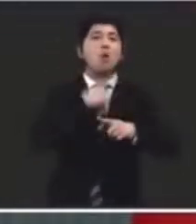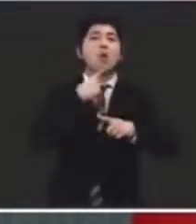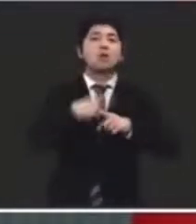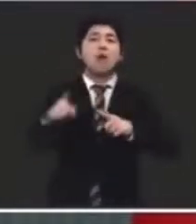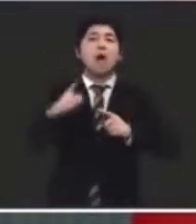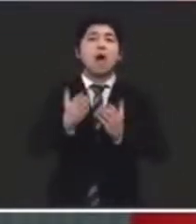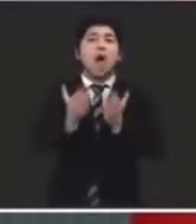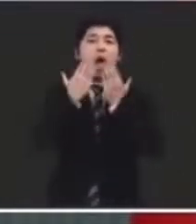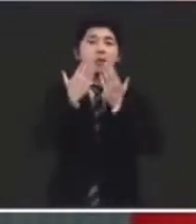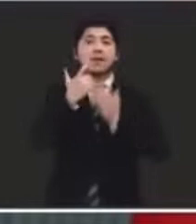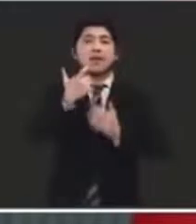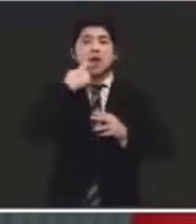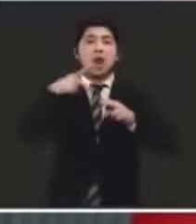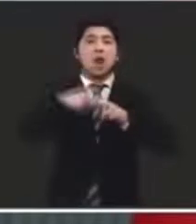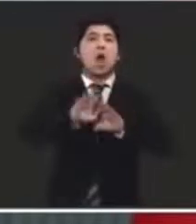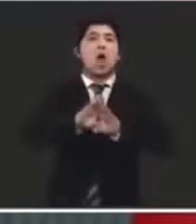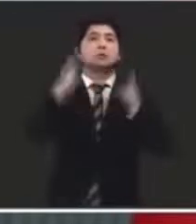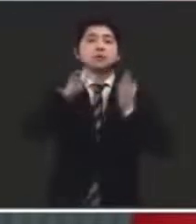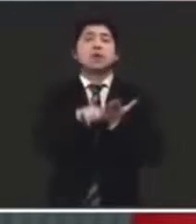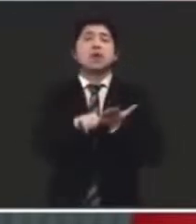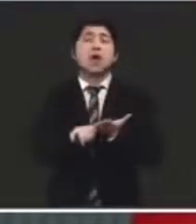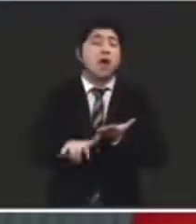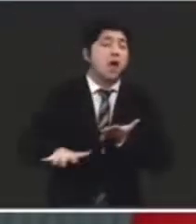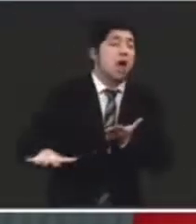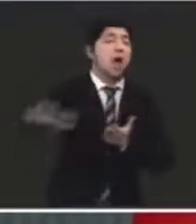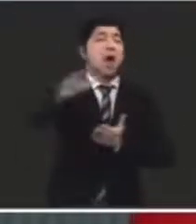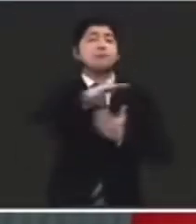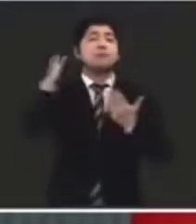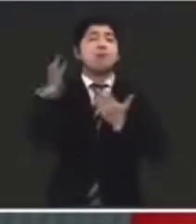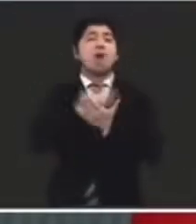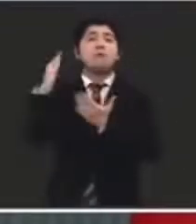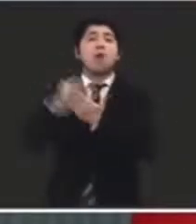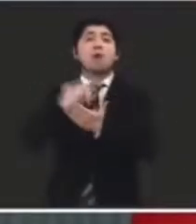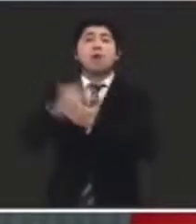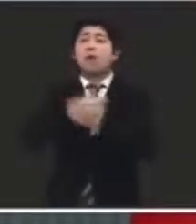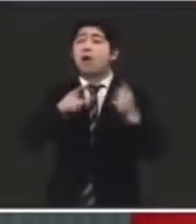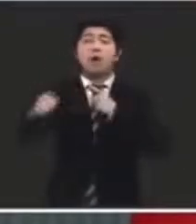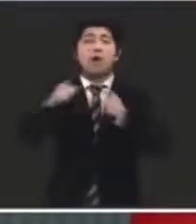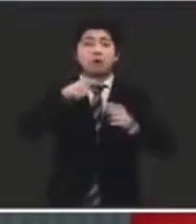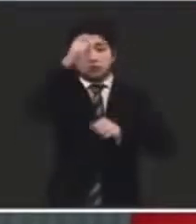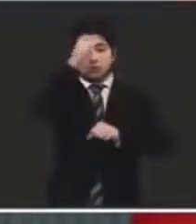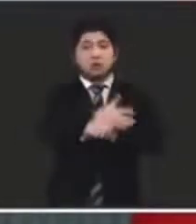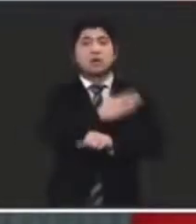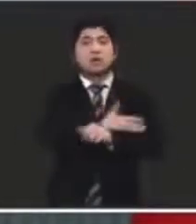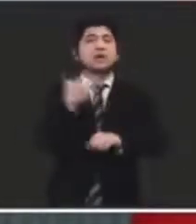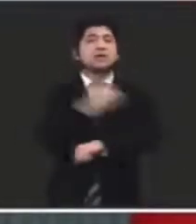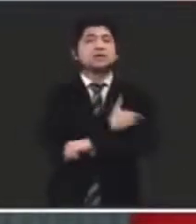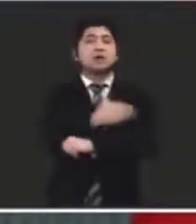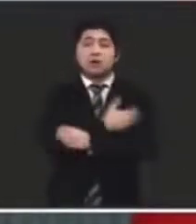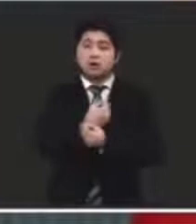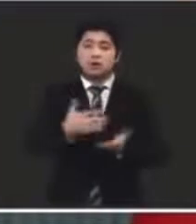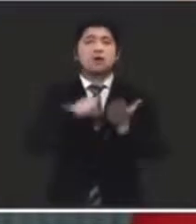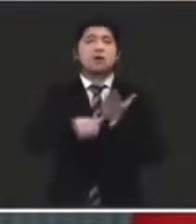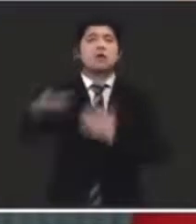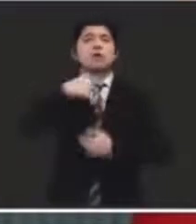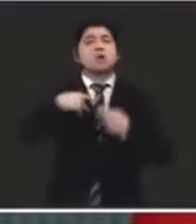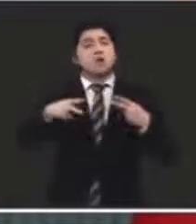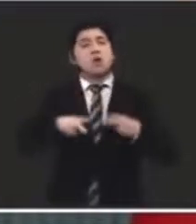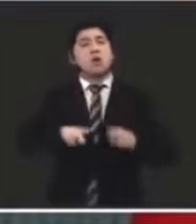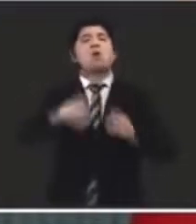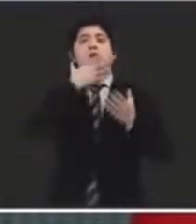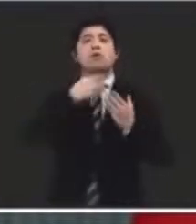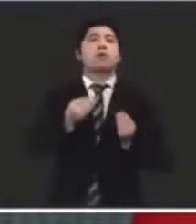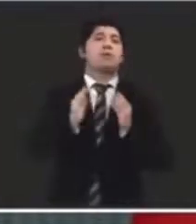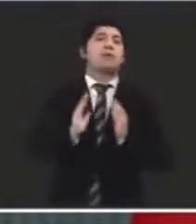akademik yıl açılışına kadar pek çok programla ülkemize hizmet ederek yolumuza devam